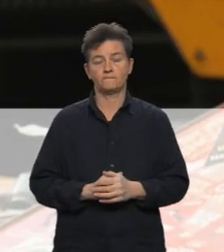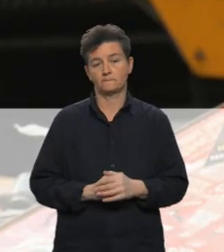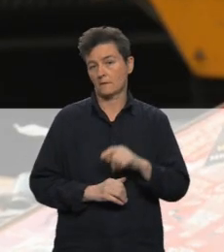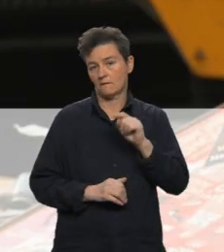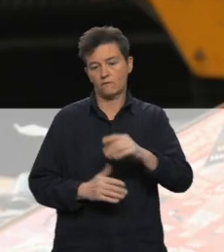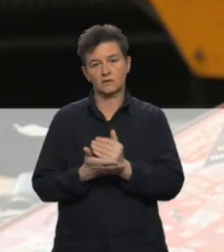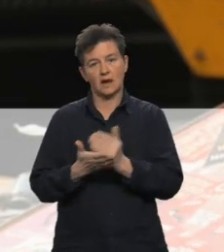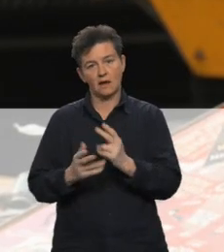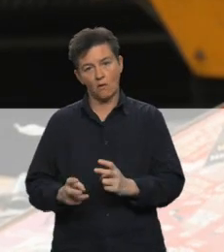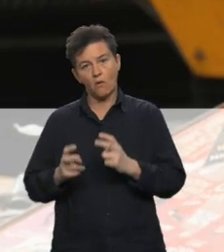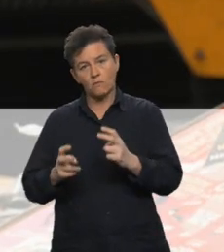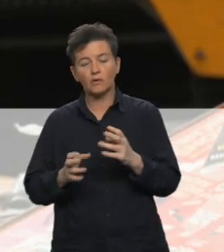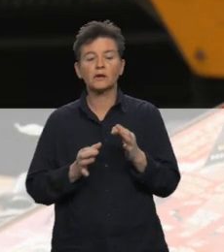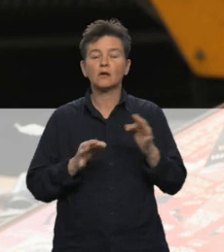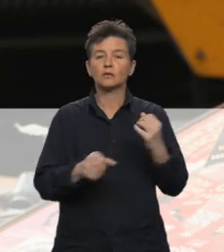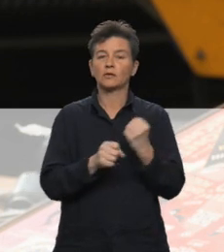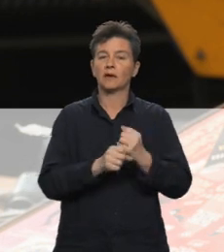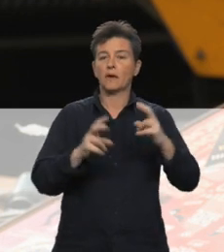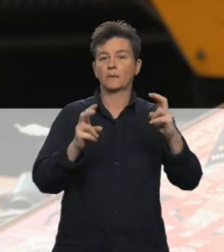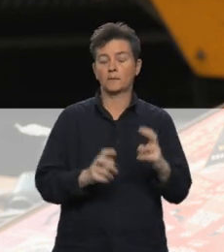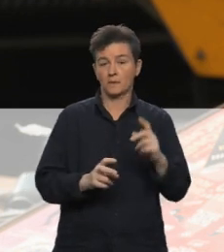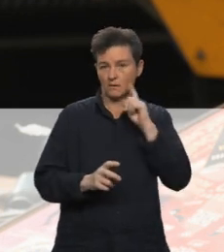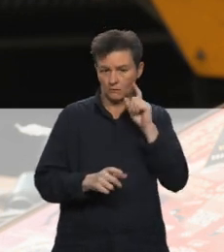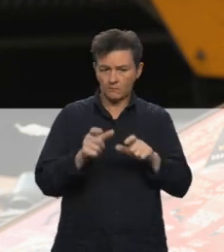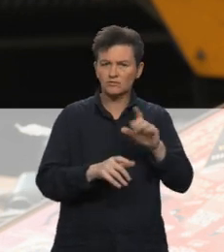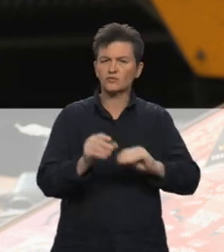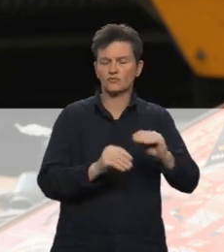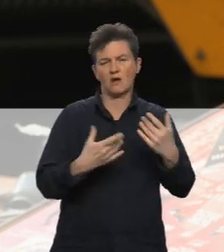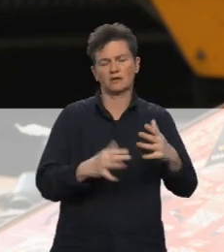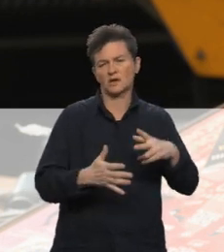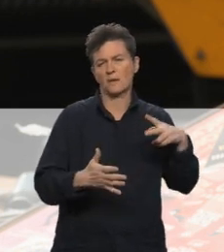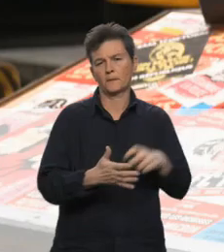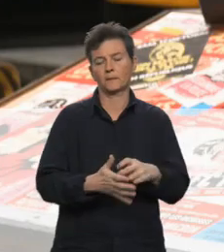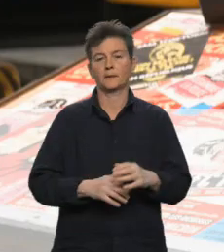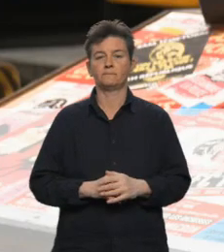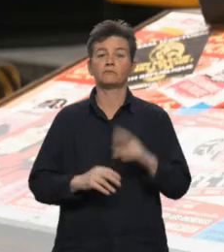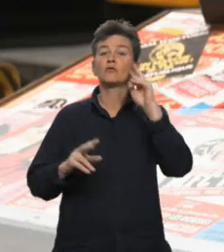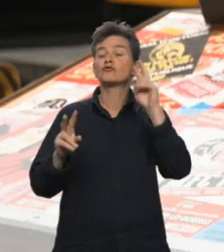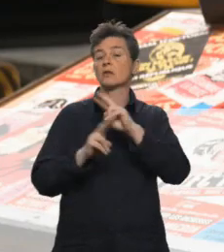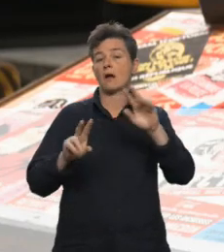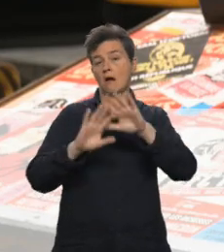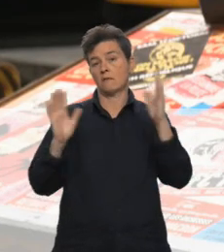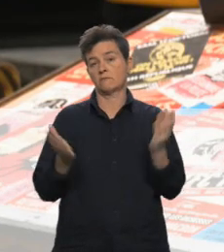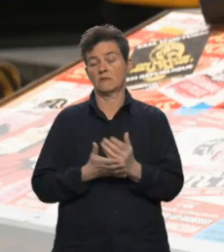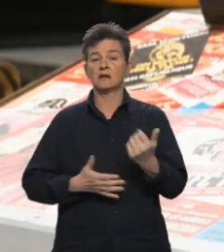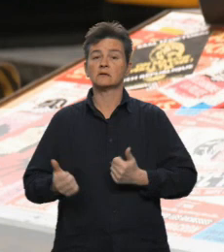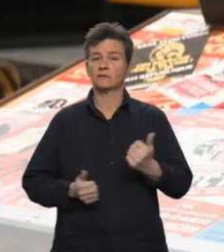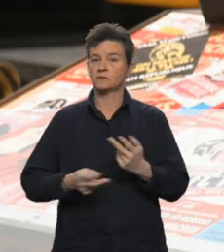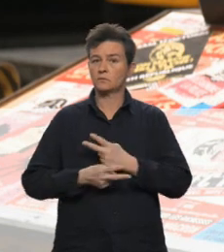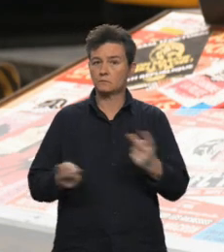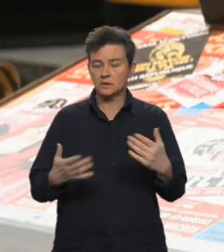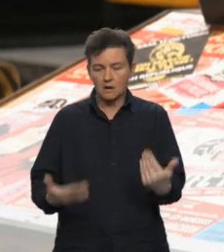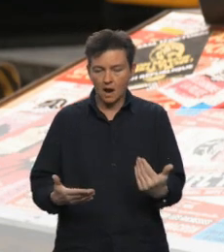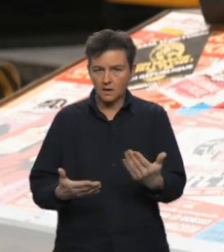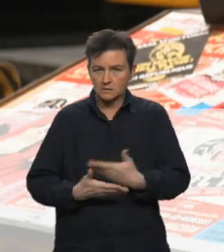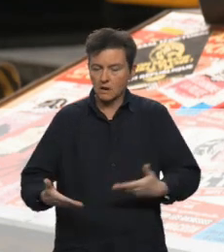il est nécessaire d'augmenter les salaires et réduire le temps de travail du personnel qui est épuisé. Plus globalement, les services